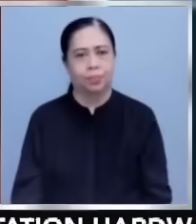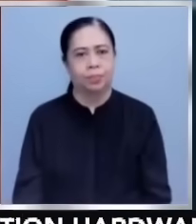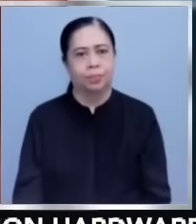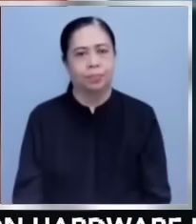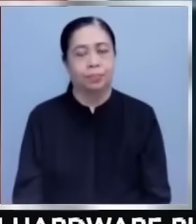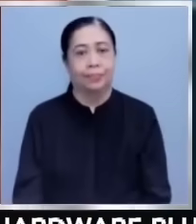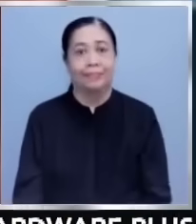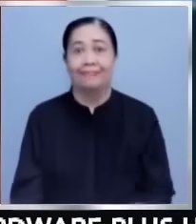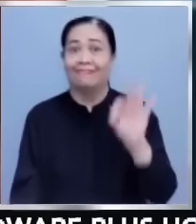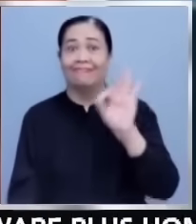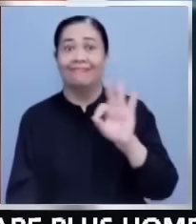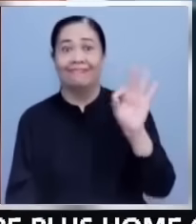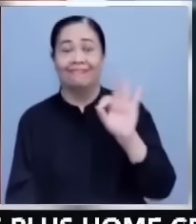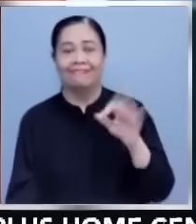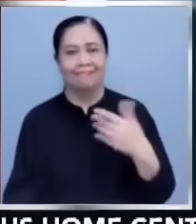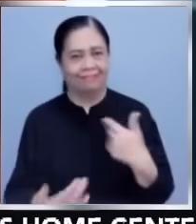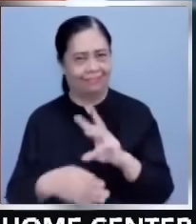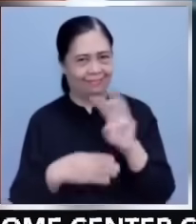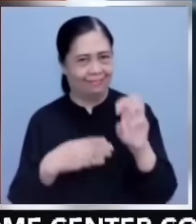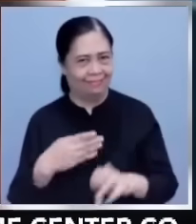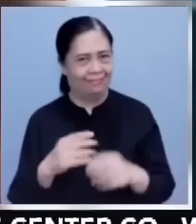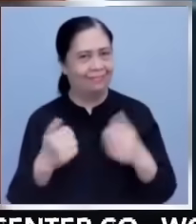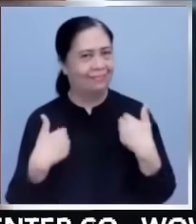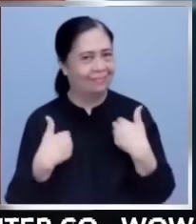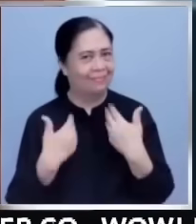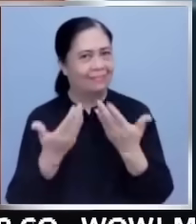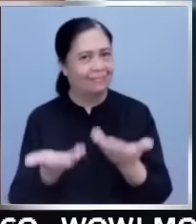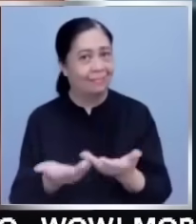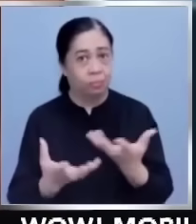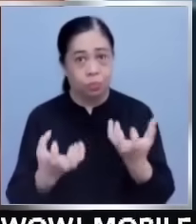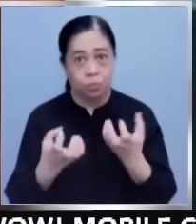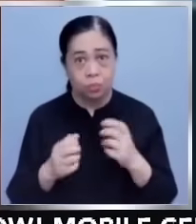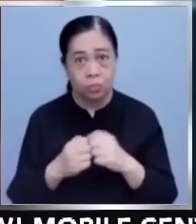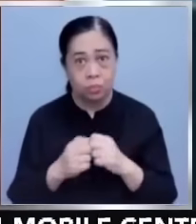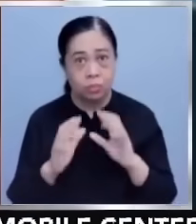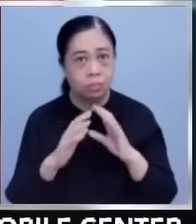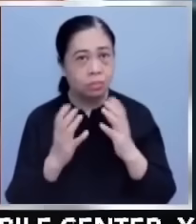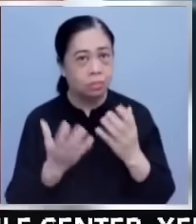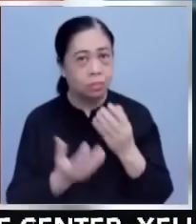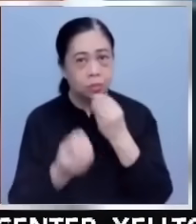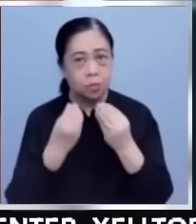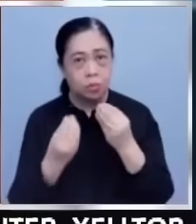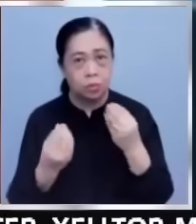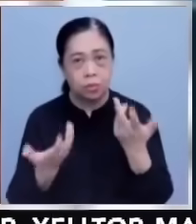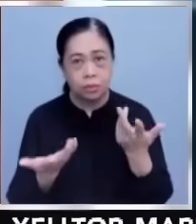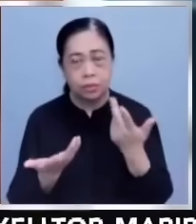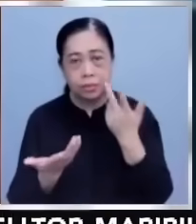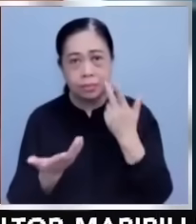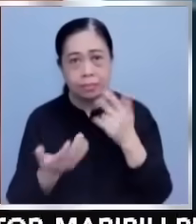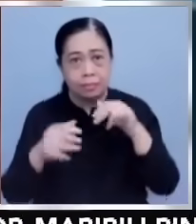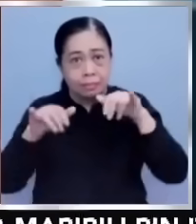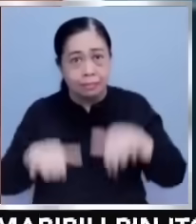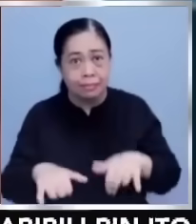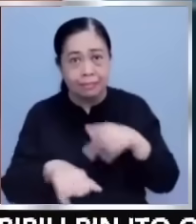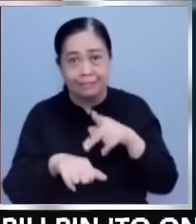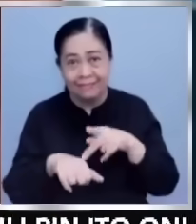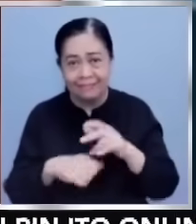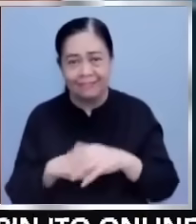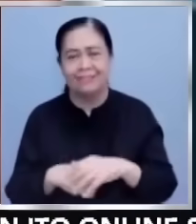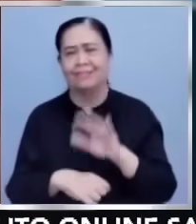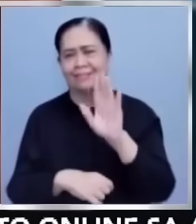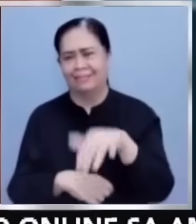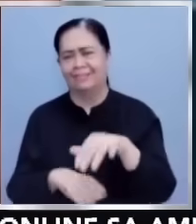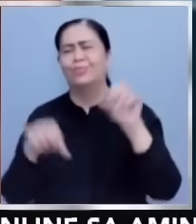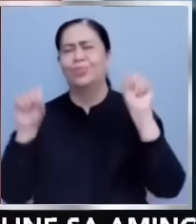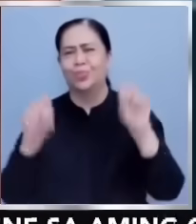Biyernes na at pa-weekend na naman. At mga Kapuso, gusto niyo bang mag-world food trip na hindi umaalis sa Pilipinas? Nako, eh, pwede po yan